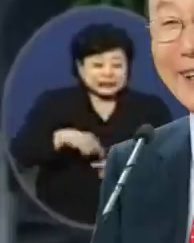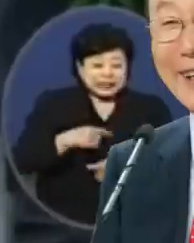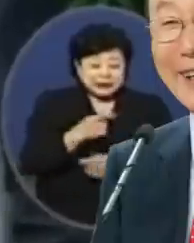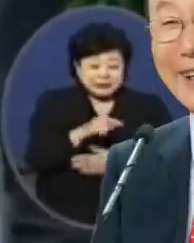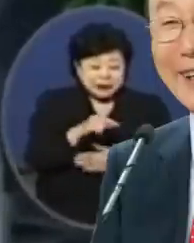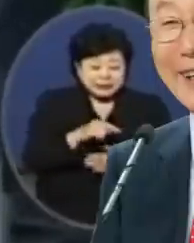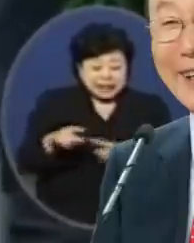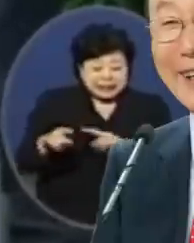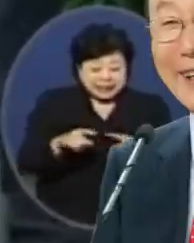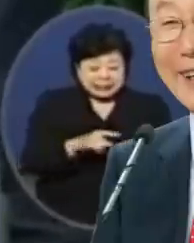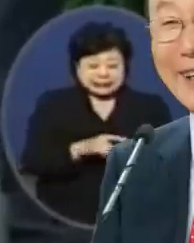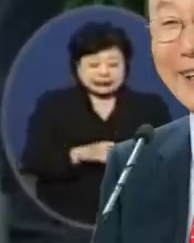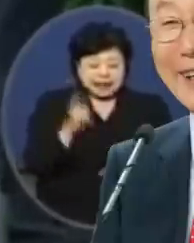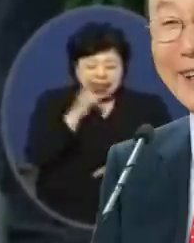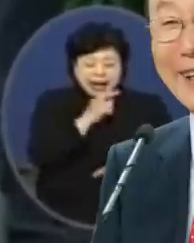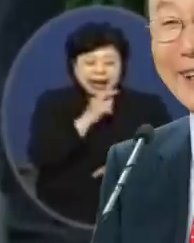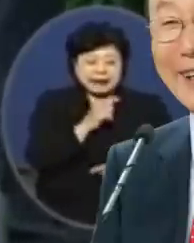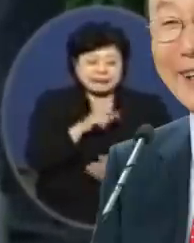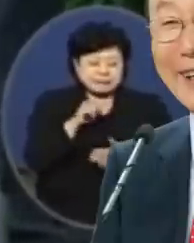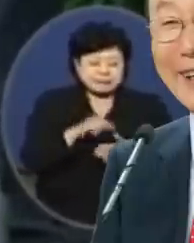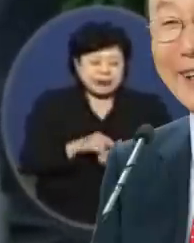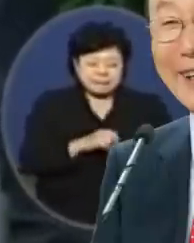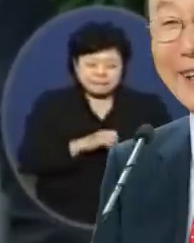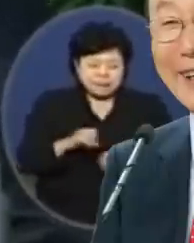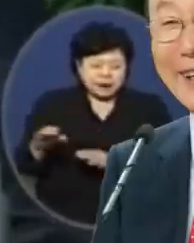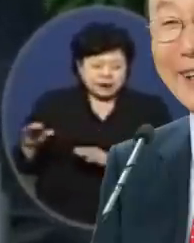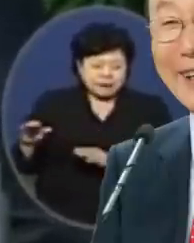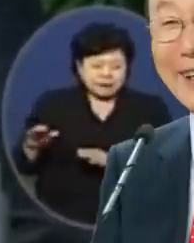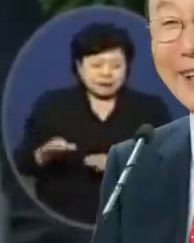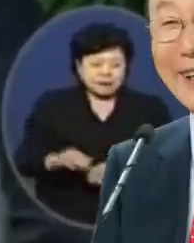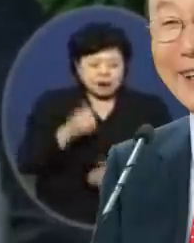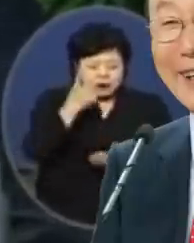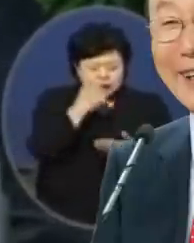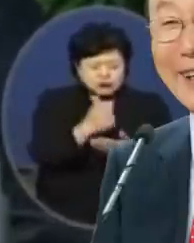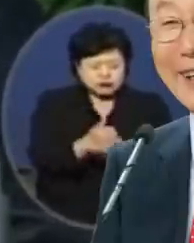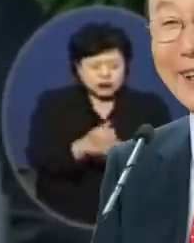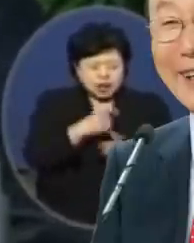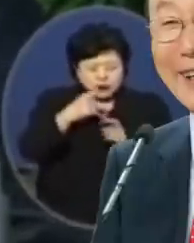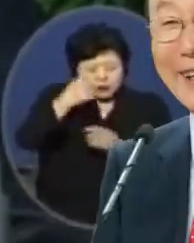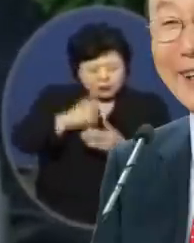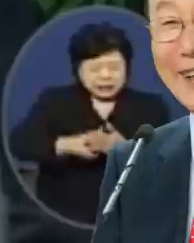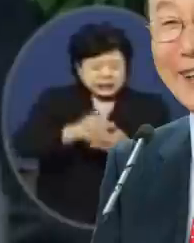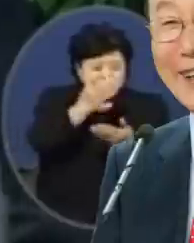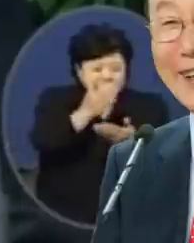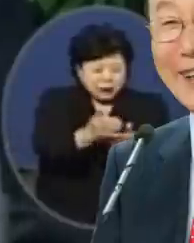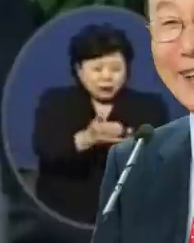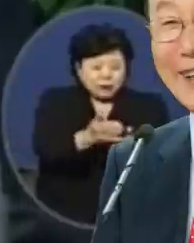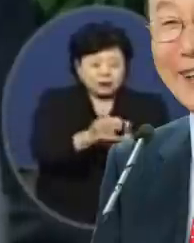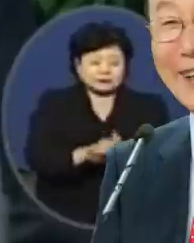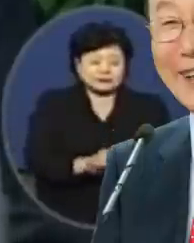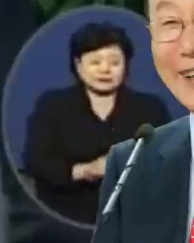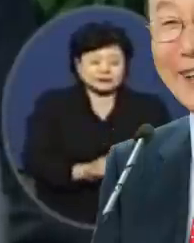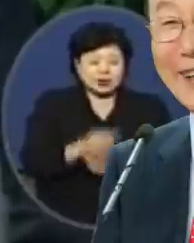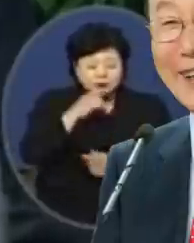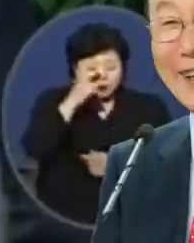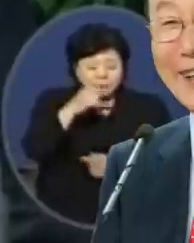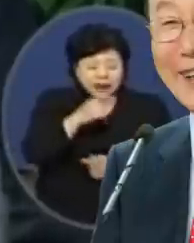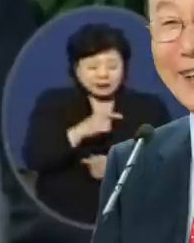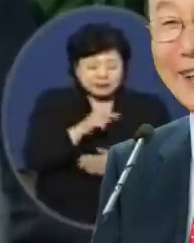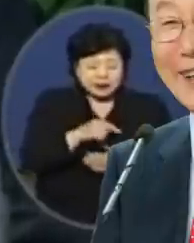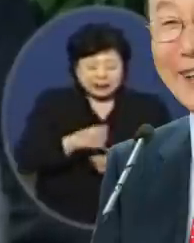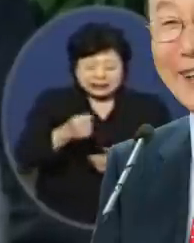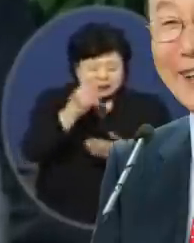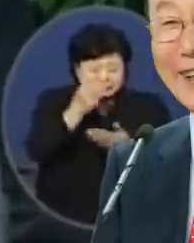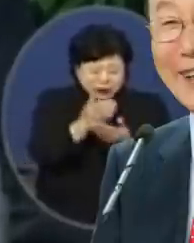잘 다스려서 어찌한지 악한 마음 품지 말고 죄에 끌려가는 마음 품지 말고 교만하고 오만한